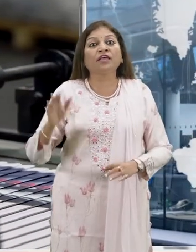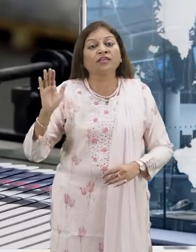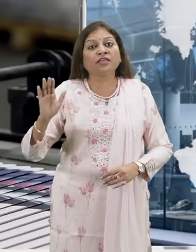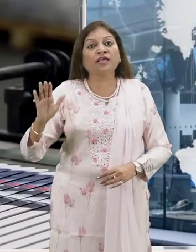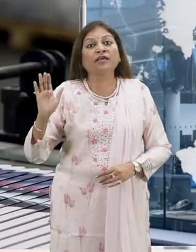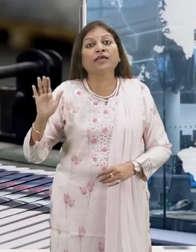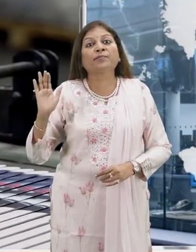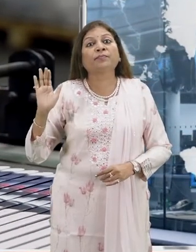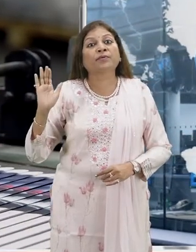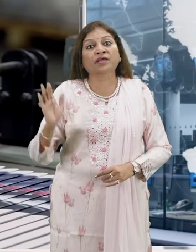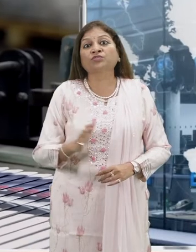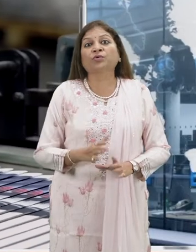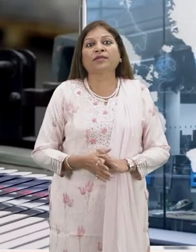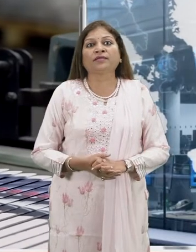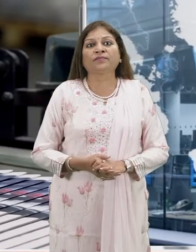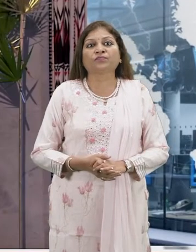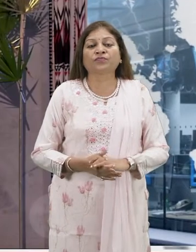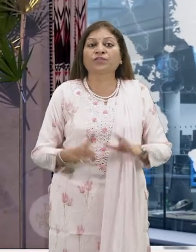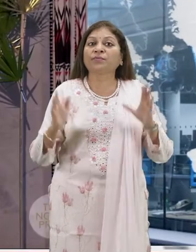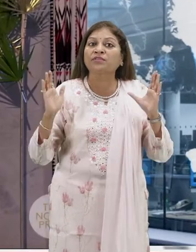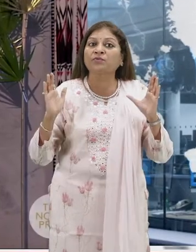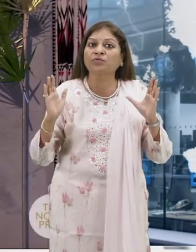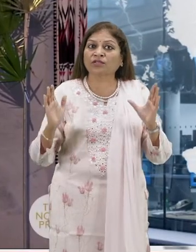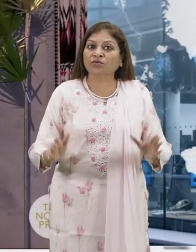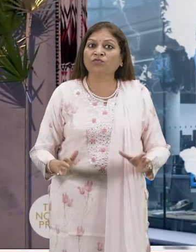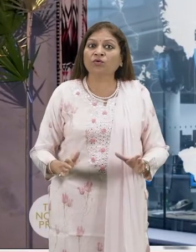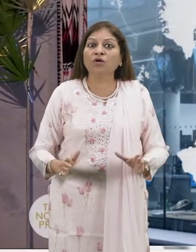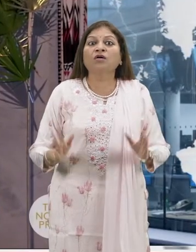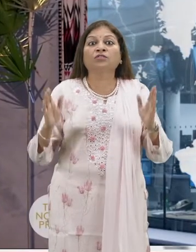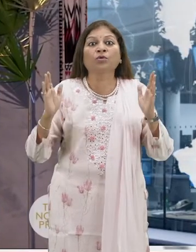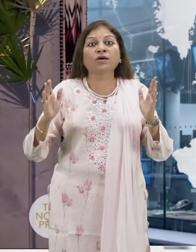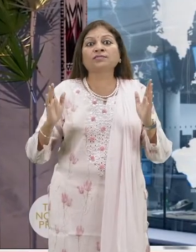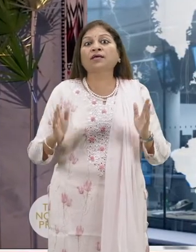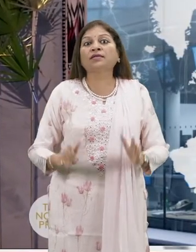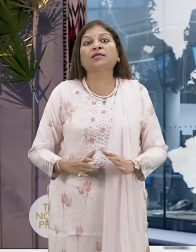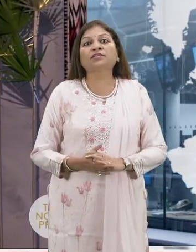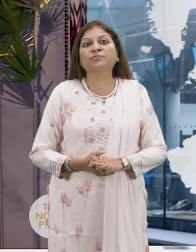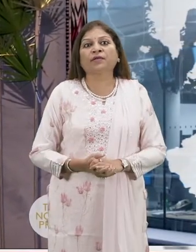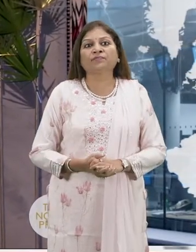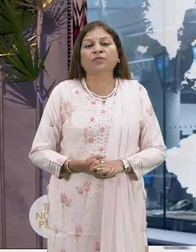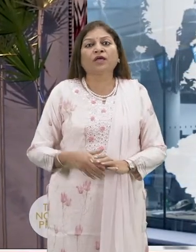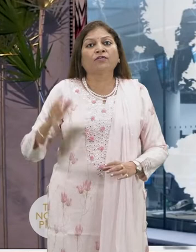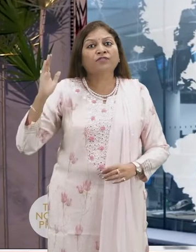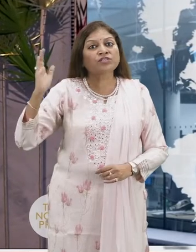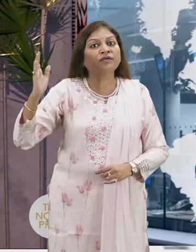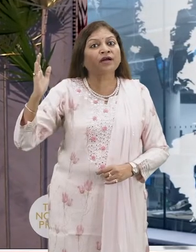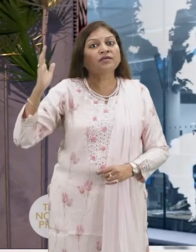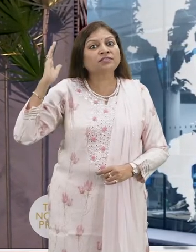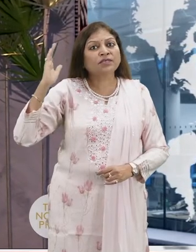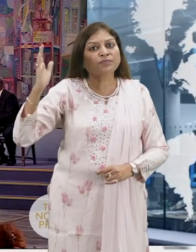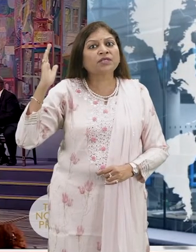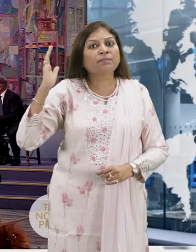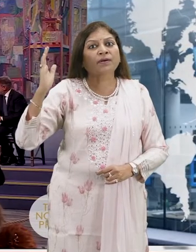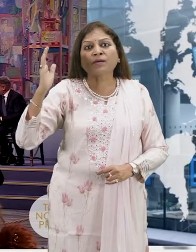लिए किए गए अपने प्रयासों के लिए दिमित्री मुरातोव को 2021 में विश्व